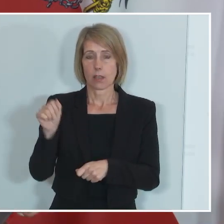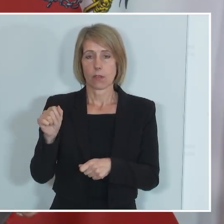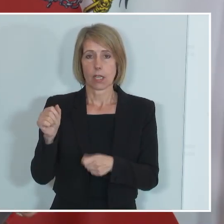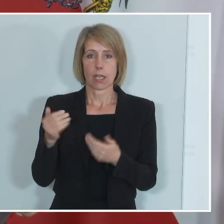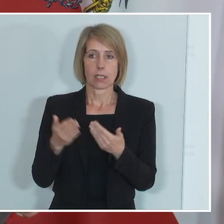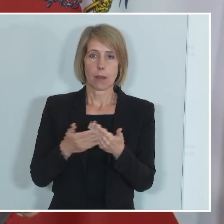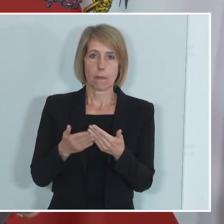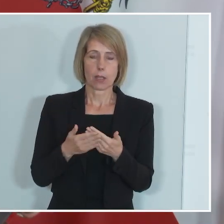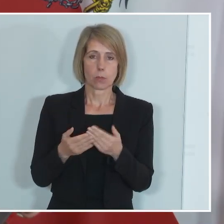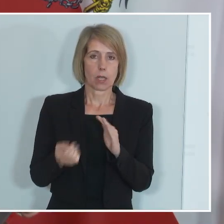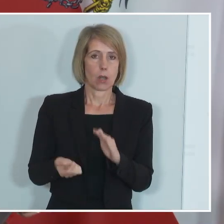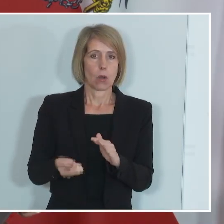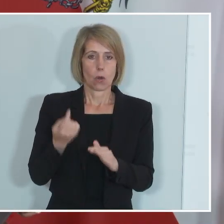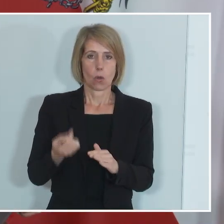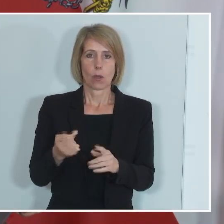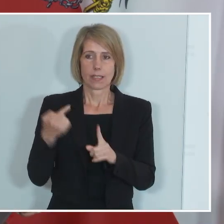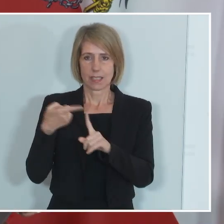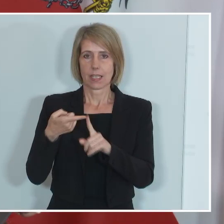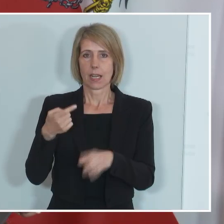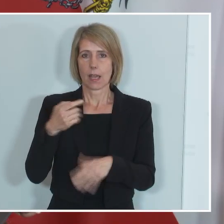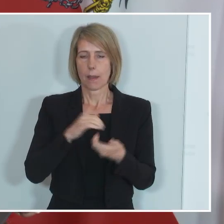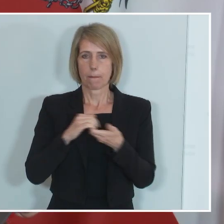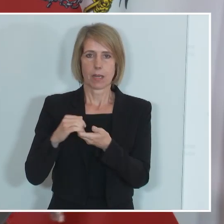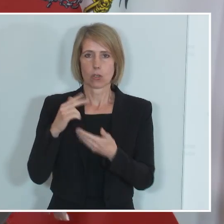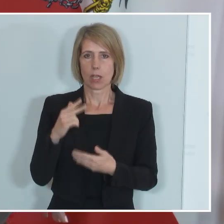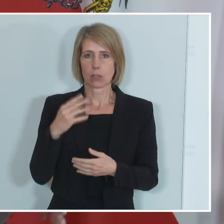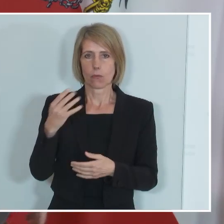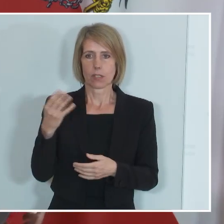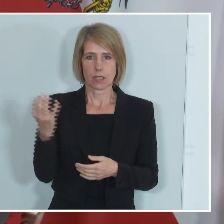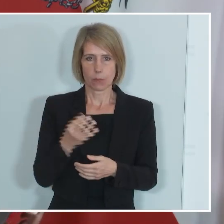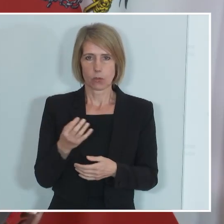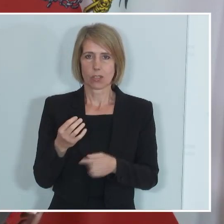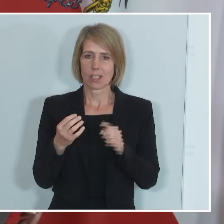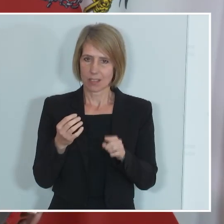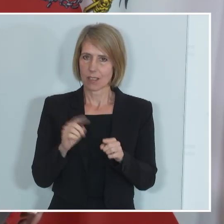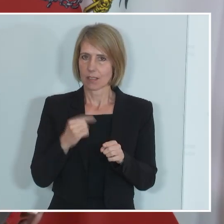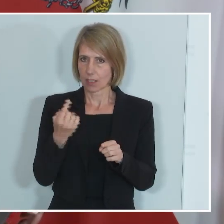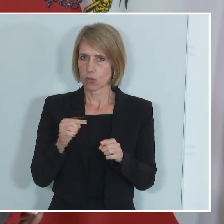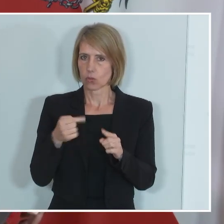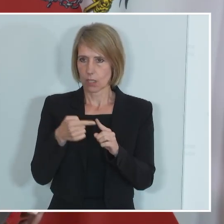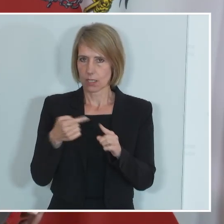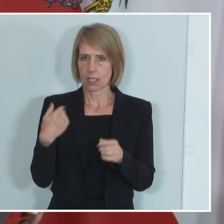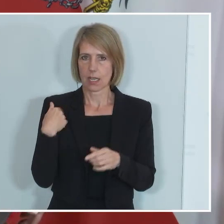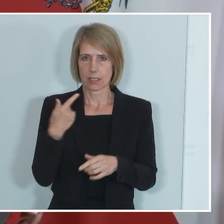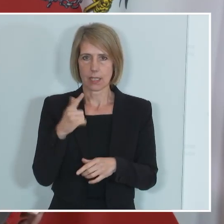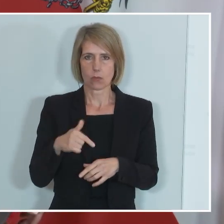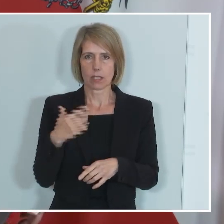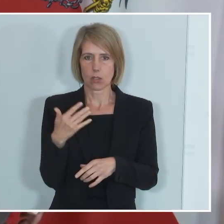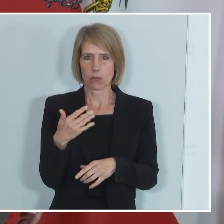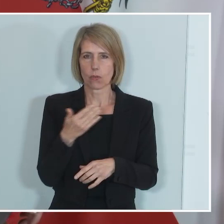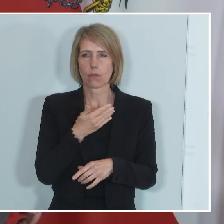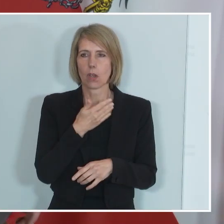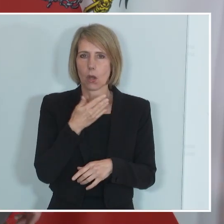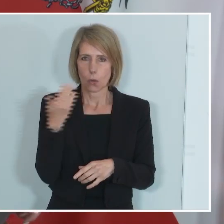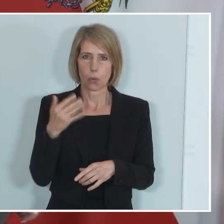die sehr hohen ambitionierten Ziele von -48%, das ist ja unsere Vorgabe seit 2005, nicht im